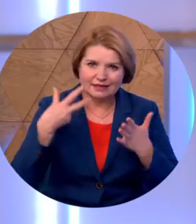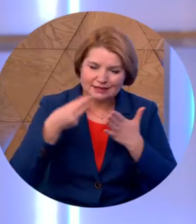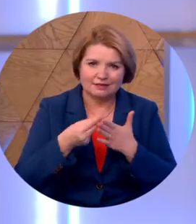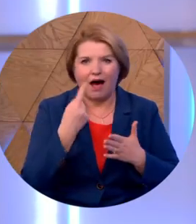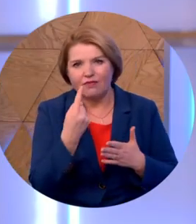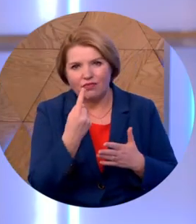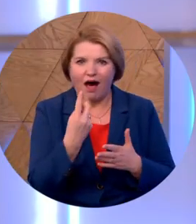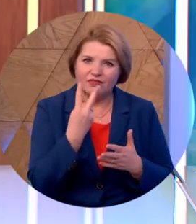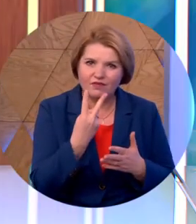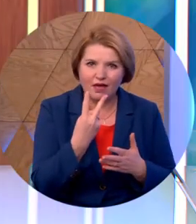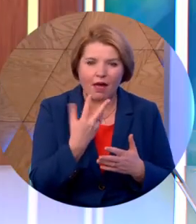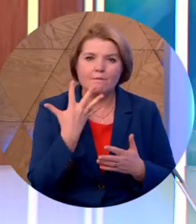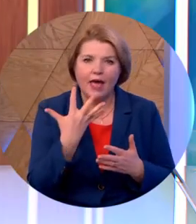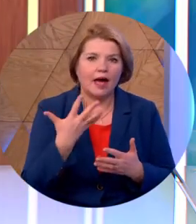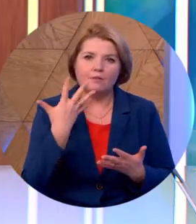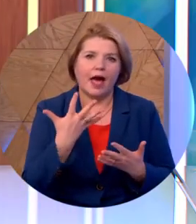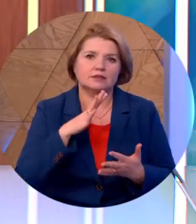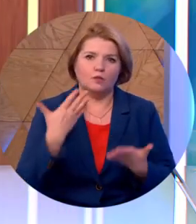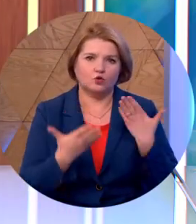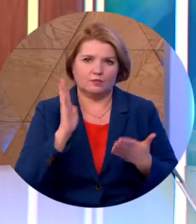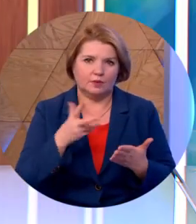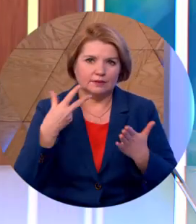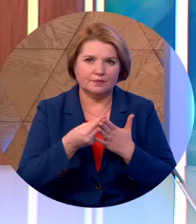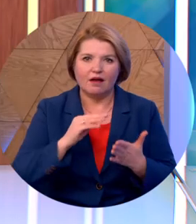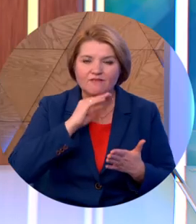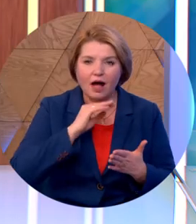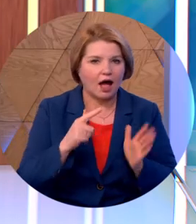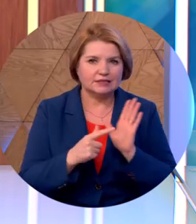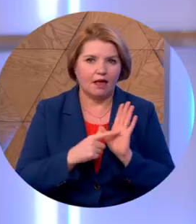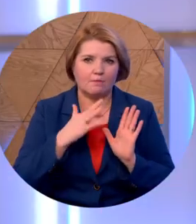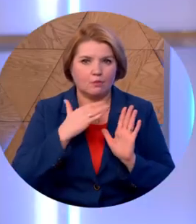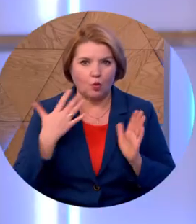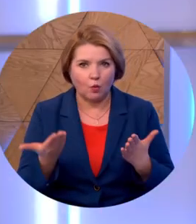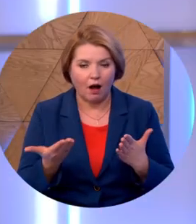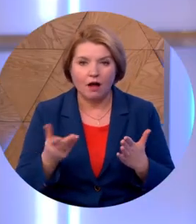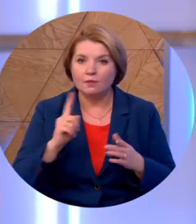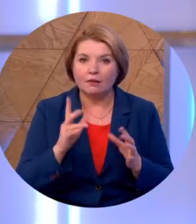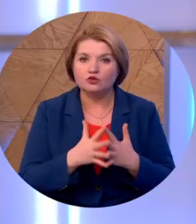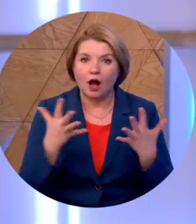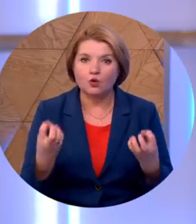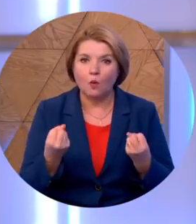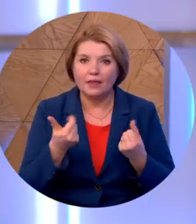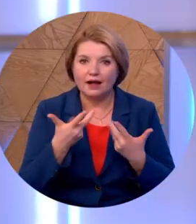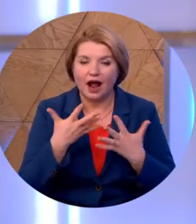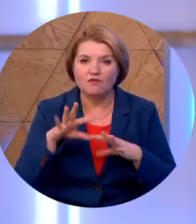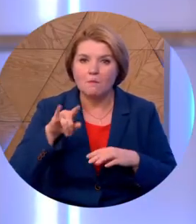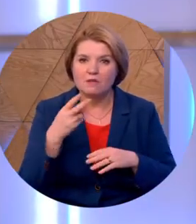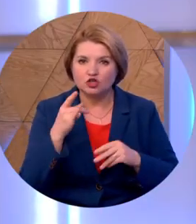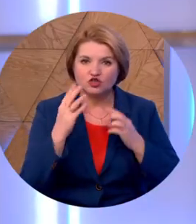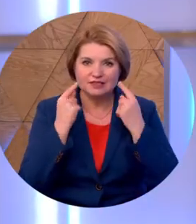одп пять может быть хорошо а сем уже будет много и почему это так потому что огромное количество мышц в одном месте